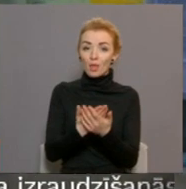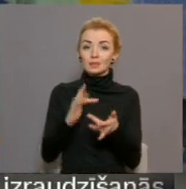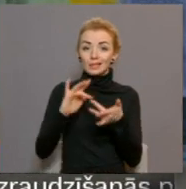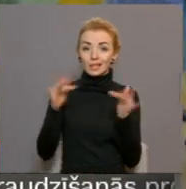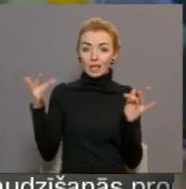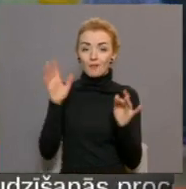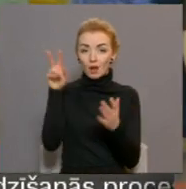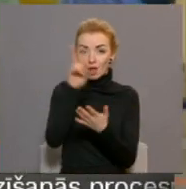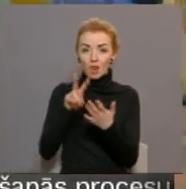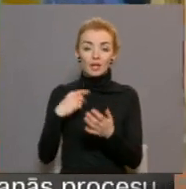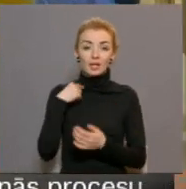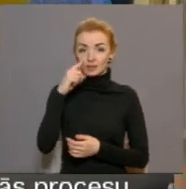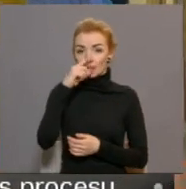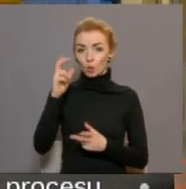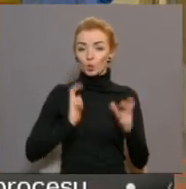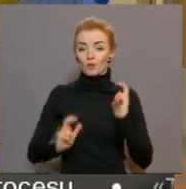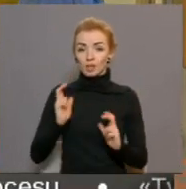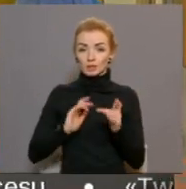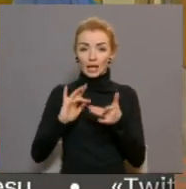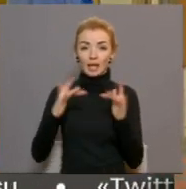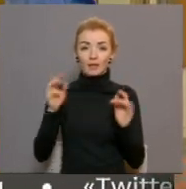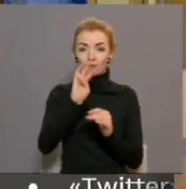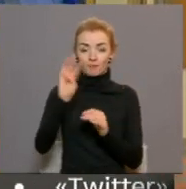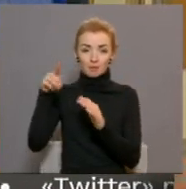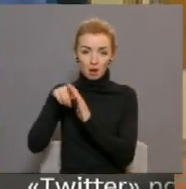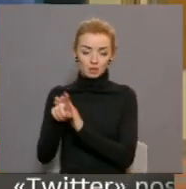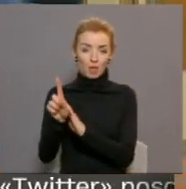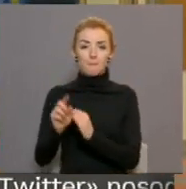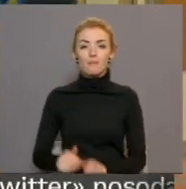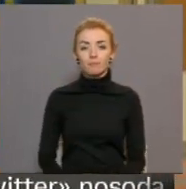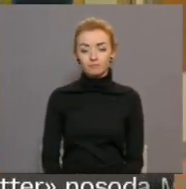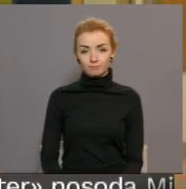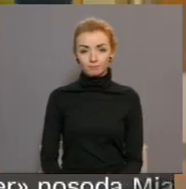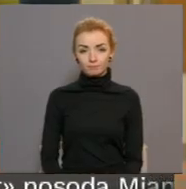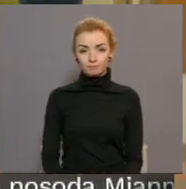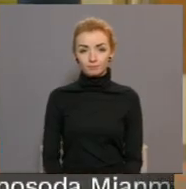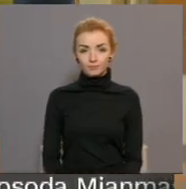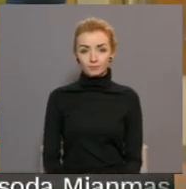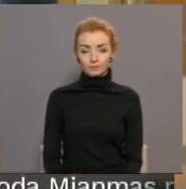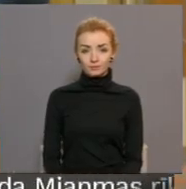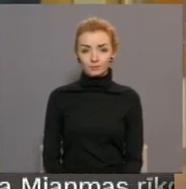elektroniski lasāmas Rīgas Stradiņu universitātes interneta mājaslapā. Aiki Incivans, Milovs, Latvijas televīzija.